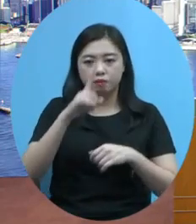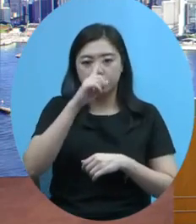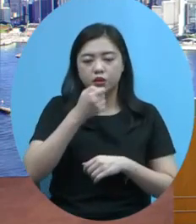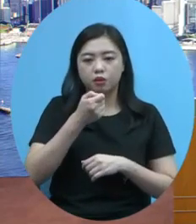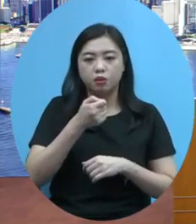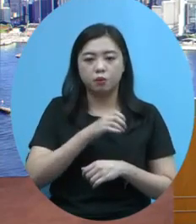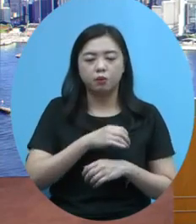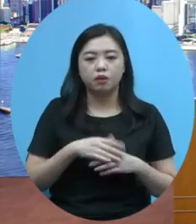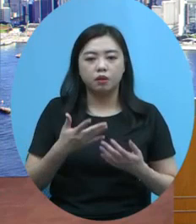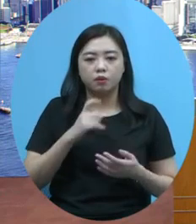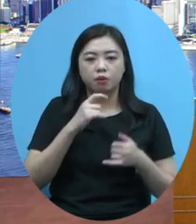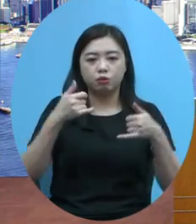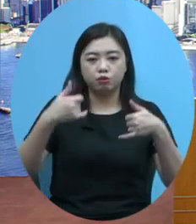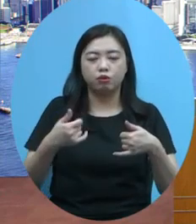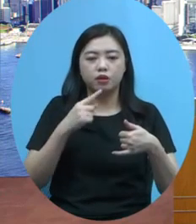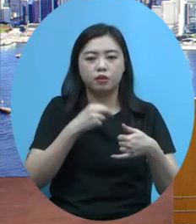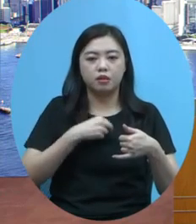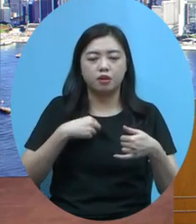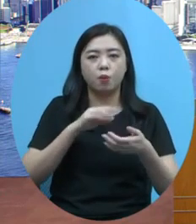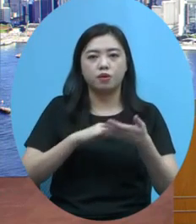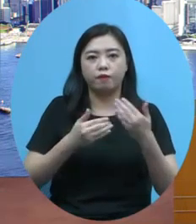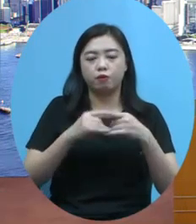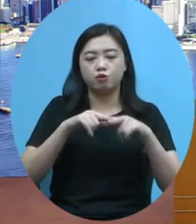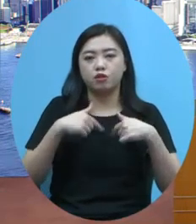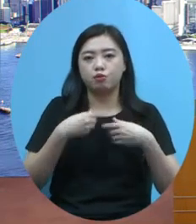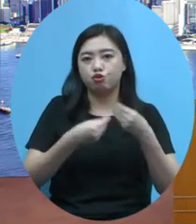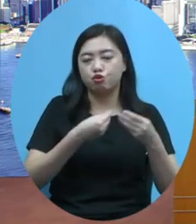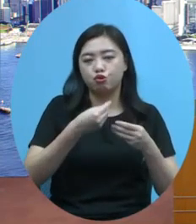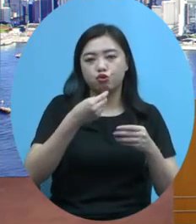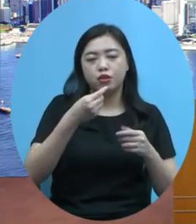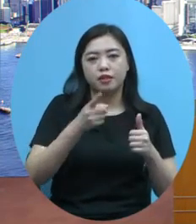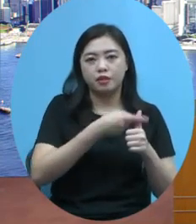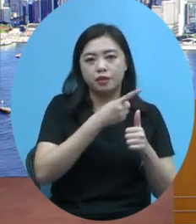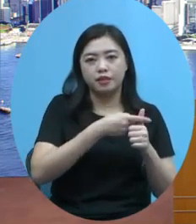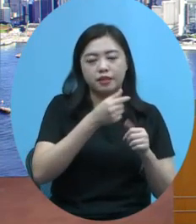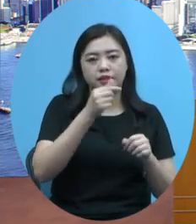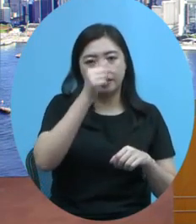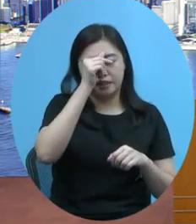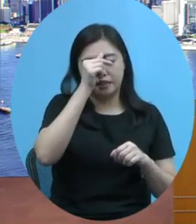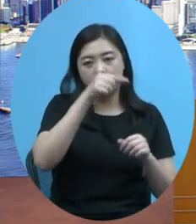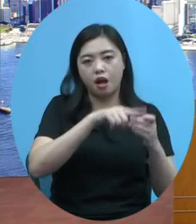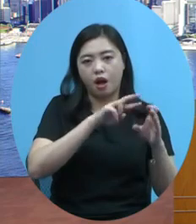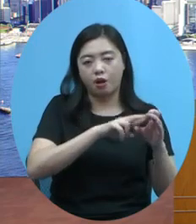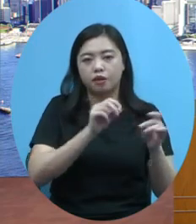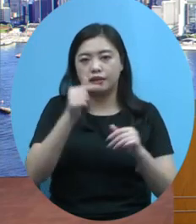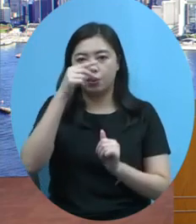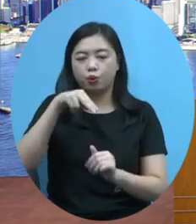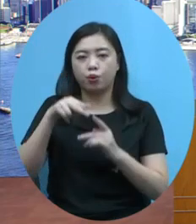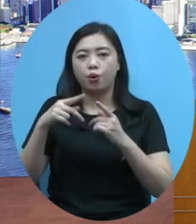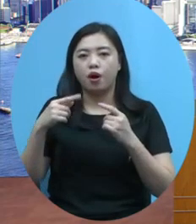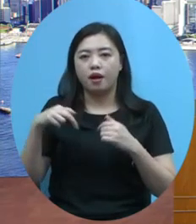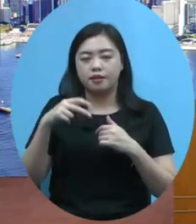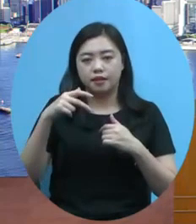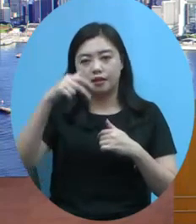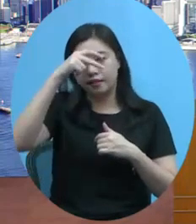歡迎大家出席今日嘅記者會。咁今日台上邊兩位醫生分別係衞生防護中心傳染病處首席醫生歐嘉榮醫生，同埋醫管局總行政經理李